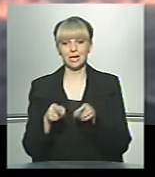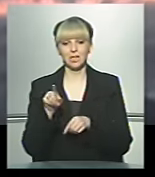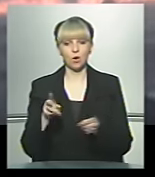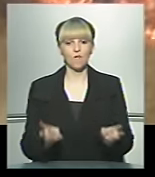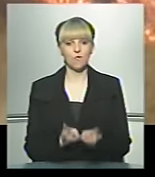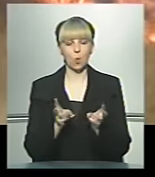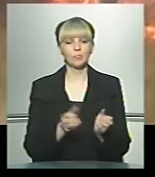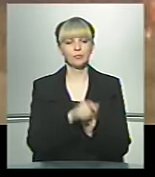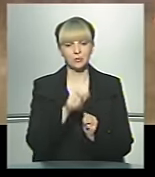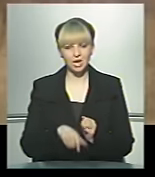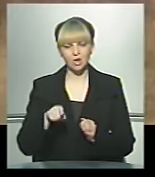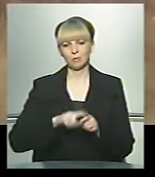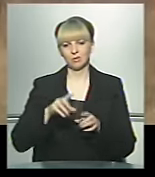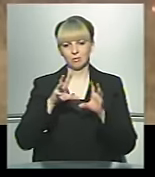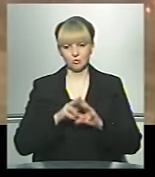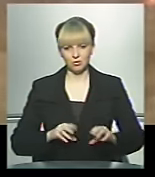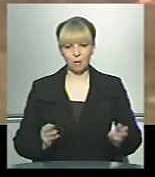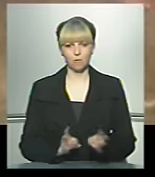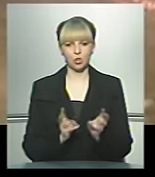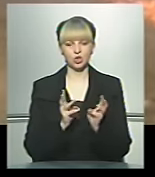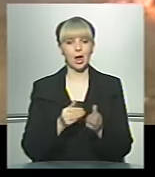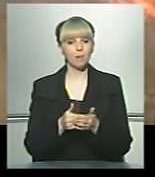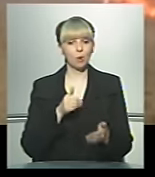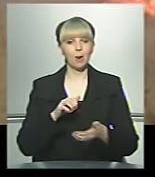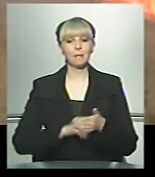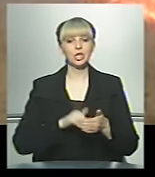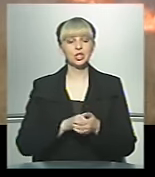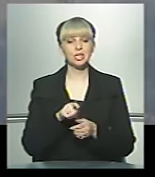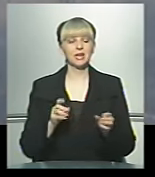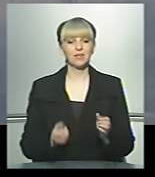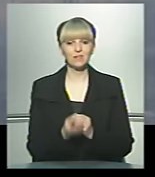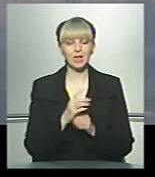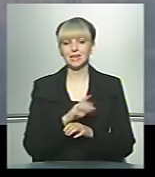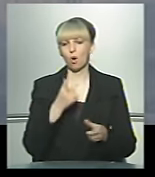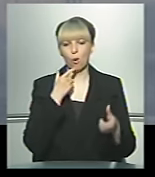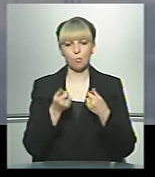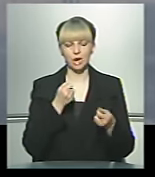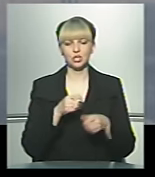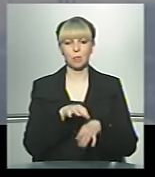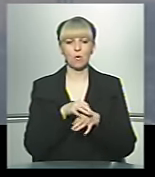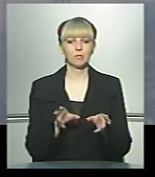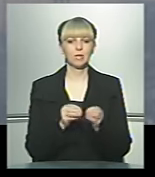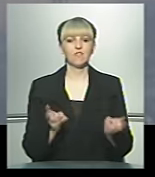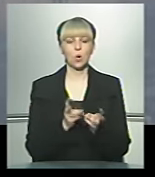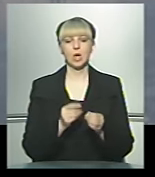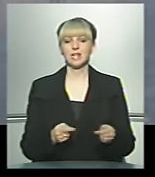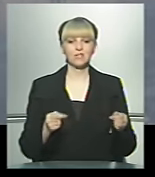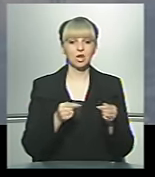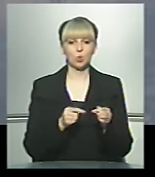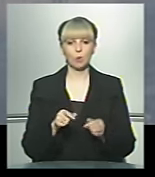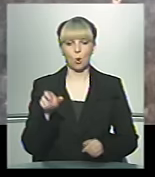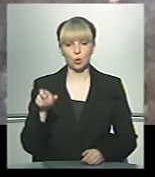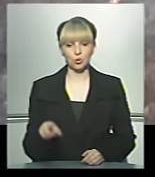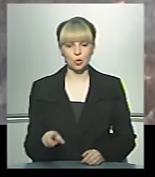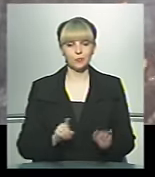вогню. Рятувальники ліквідували пожежу. Попередня причина її виникнення – необережне поводження з вогнем невстановленою